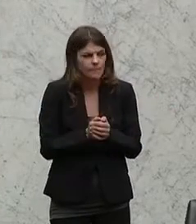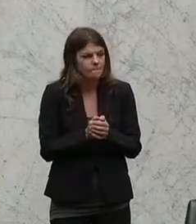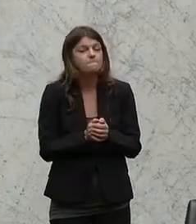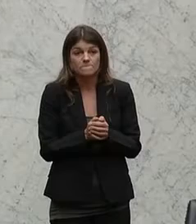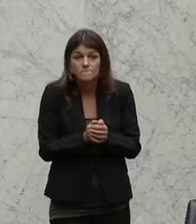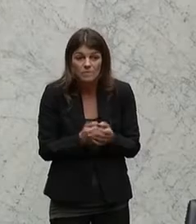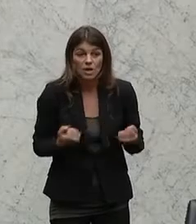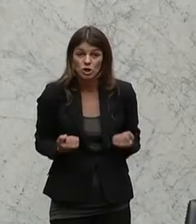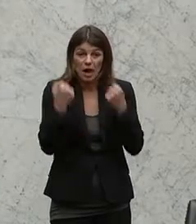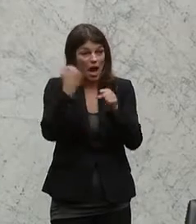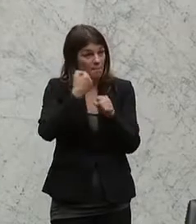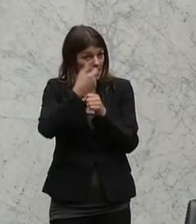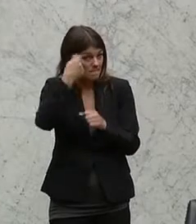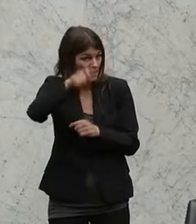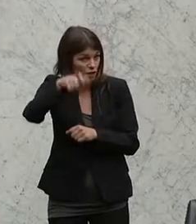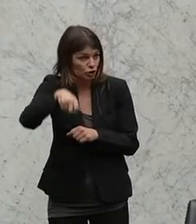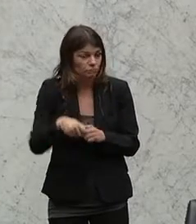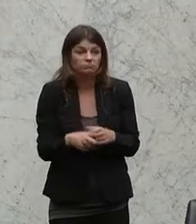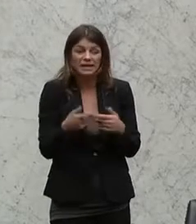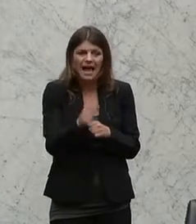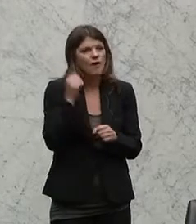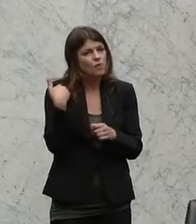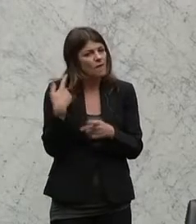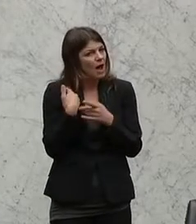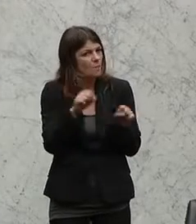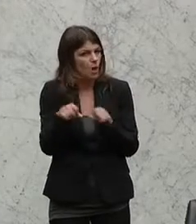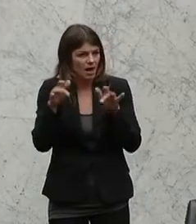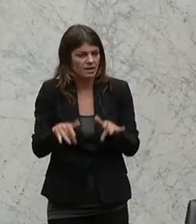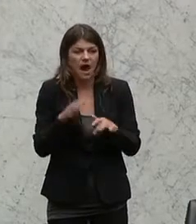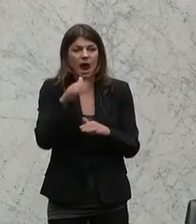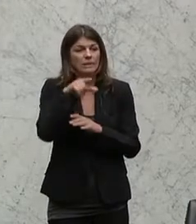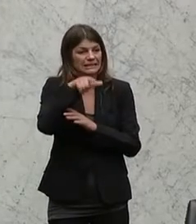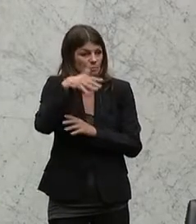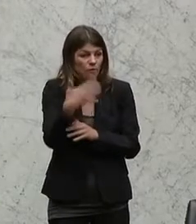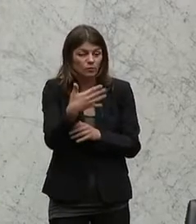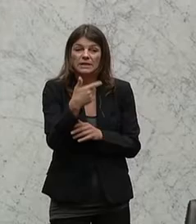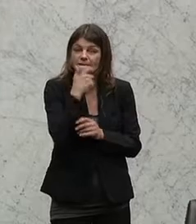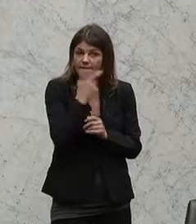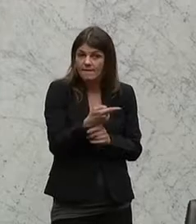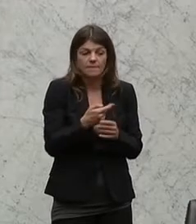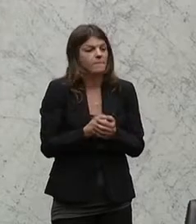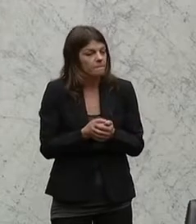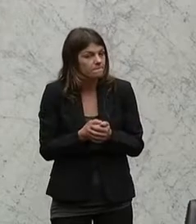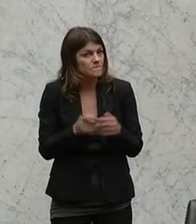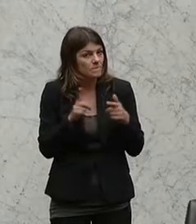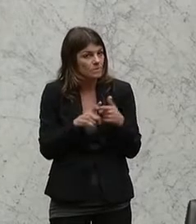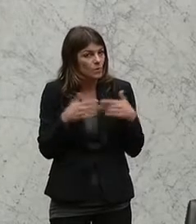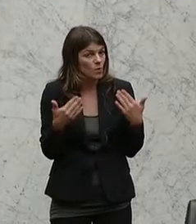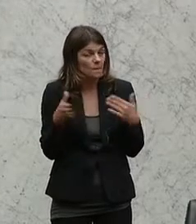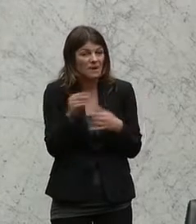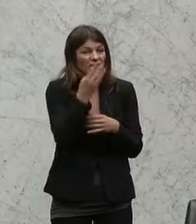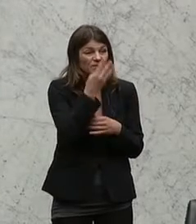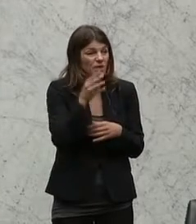dass schwerarbeitende Menschen früher nur die Möglichkeit hatten, erst ab dem 57. Lebensjahr und mit